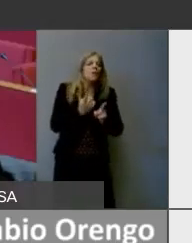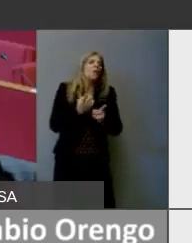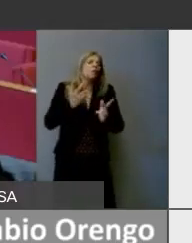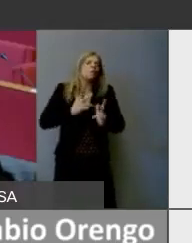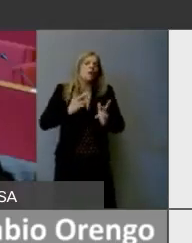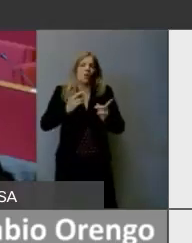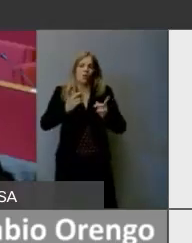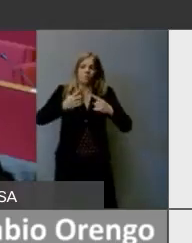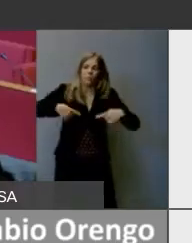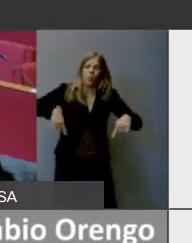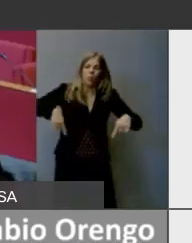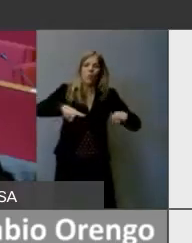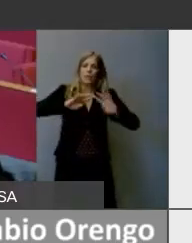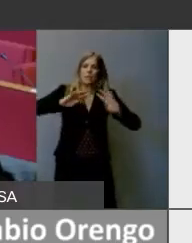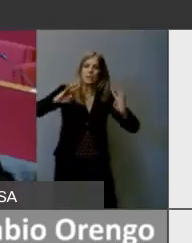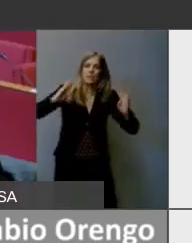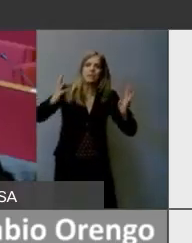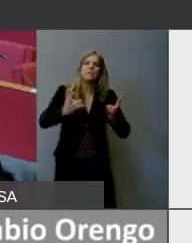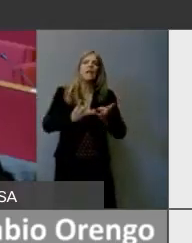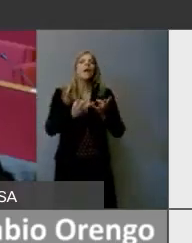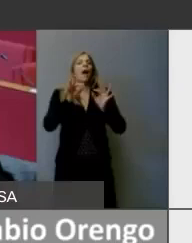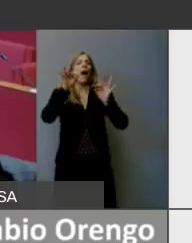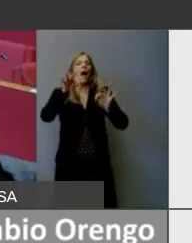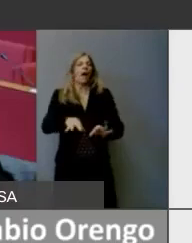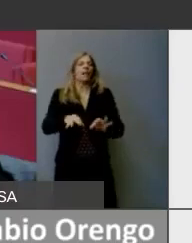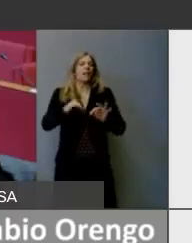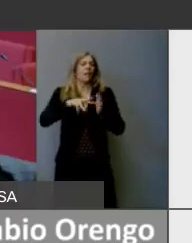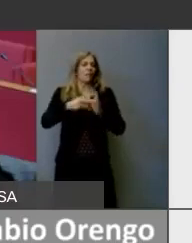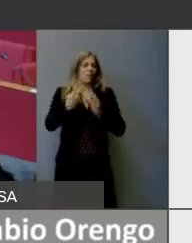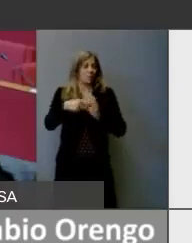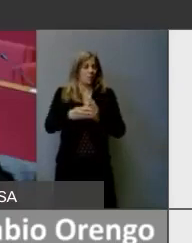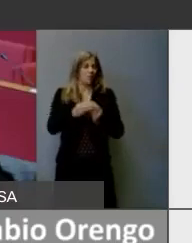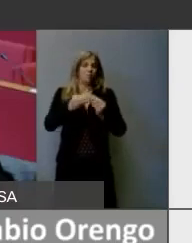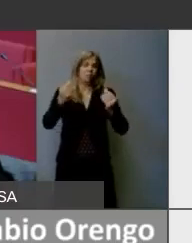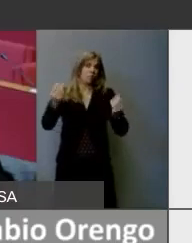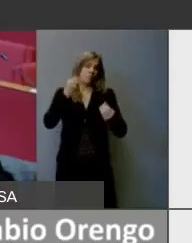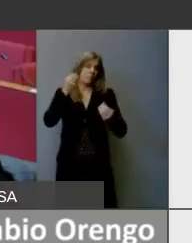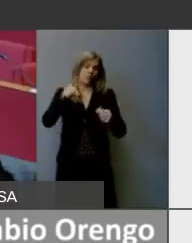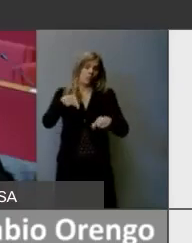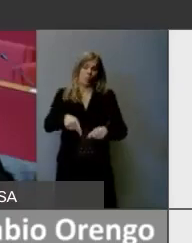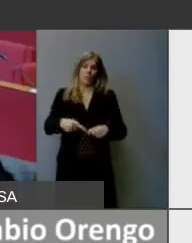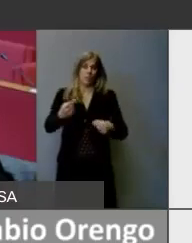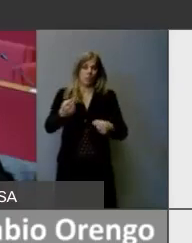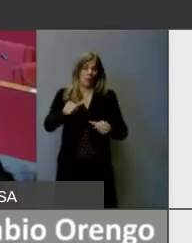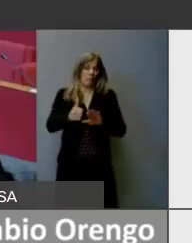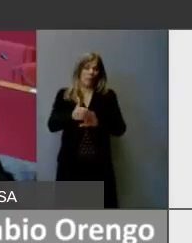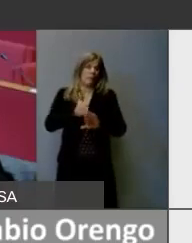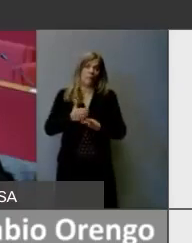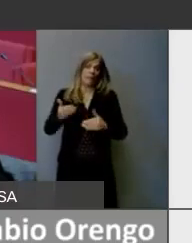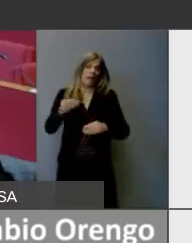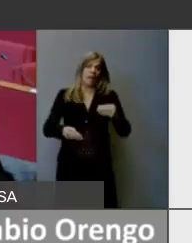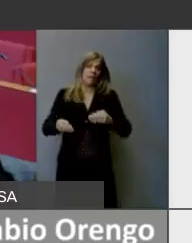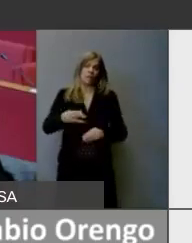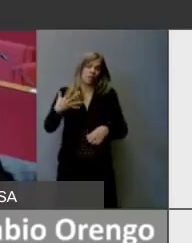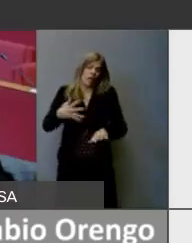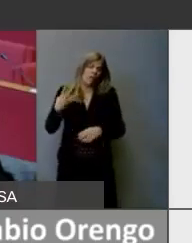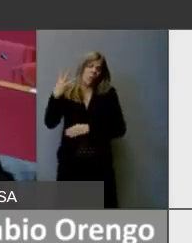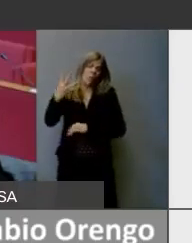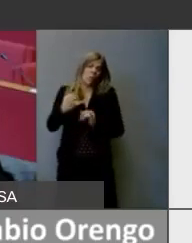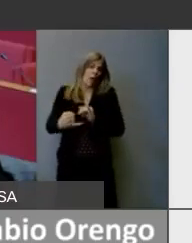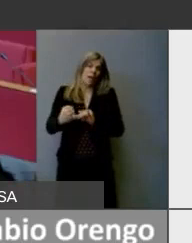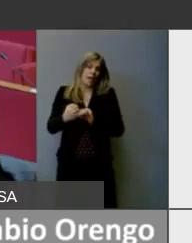una soluzione concreta, una soluzione che secondo me va traguardata entro la fine di questo mandato, perché sono 4 anni e mezzo che ci siamo dietro,